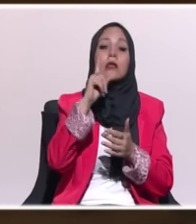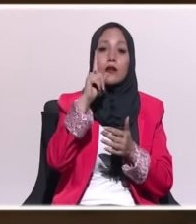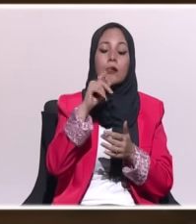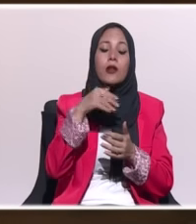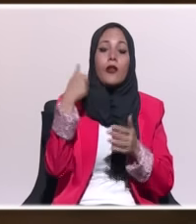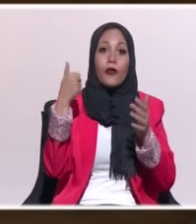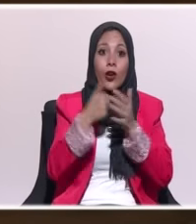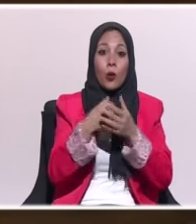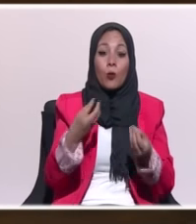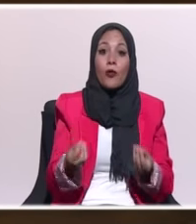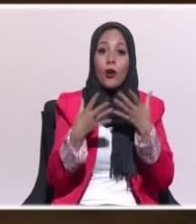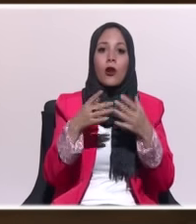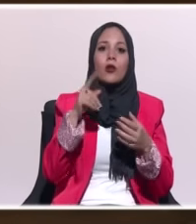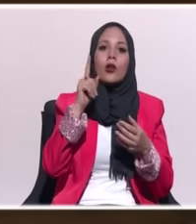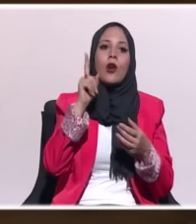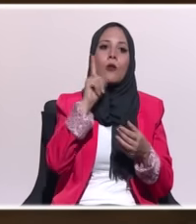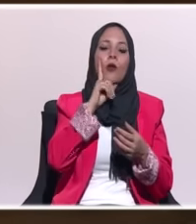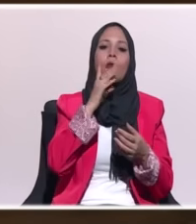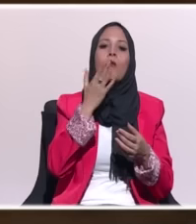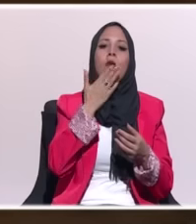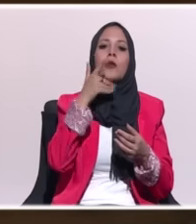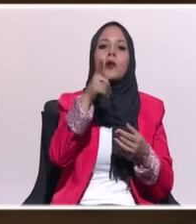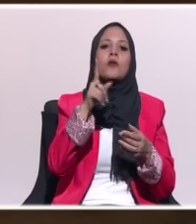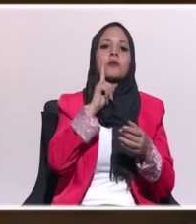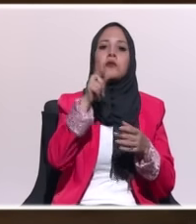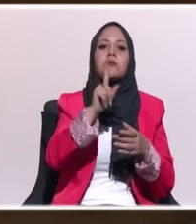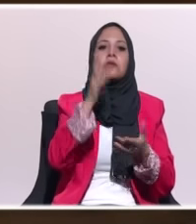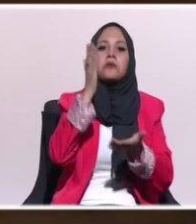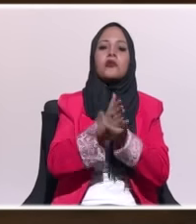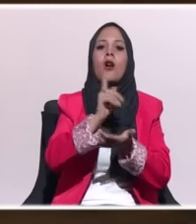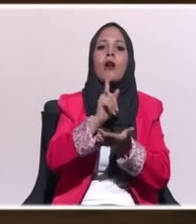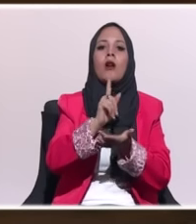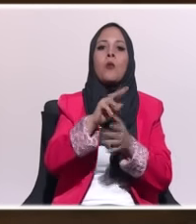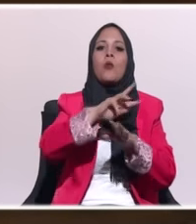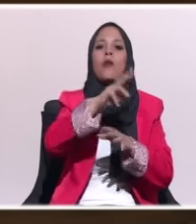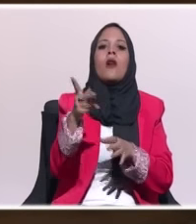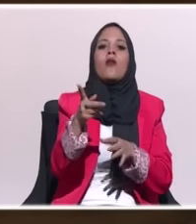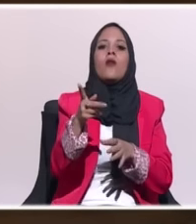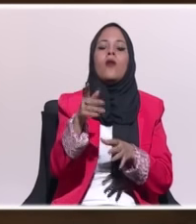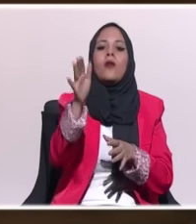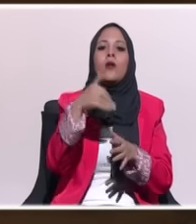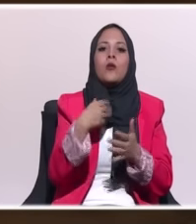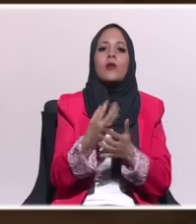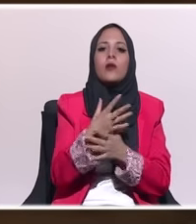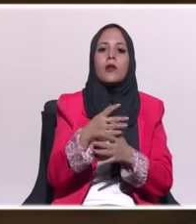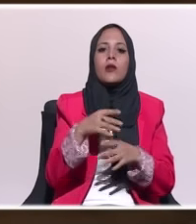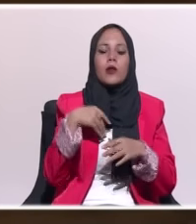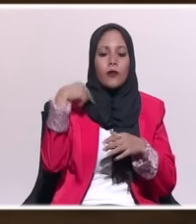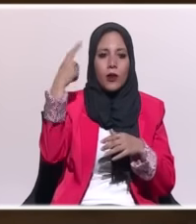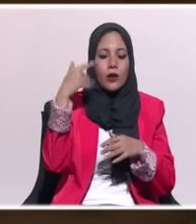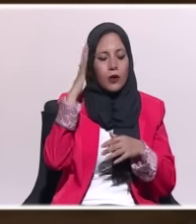مع أب وأم غير حقيقيين، إنها كانت في لحظة مخيفة